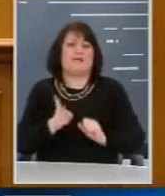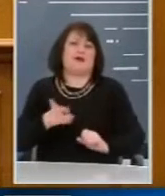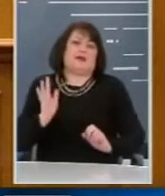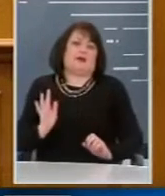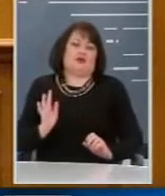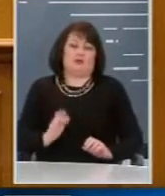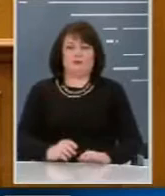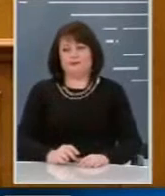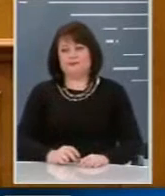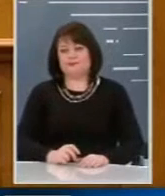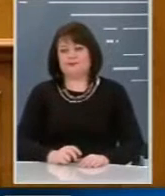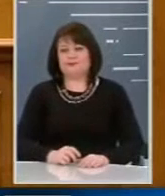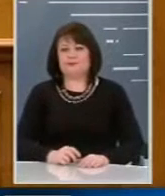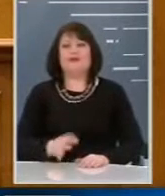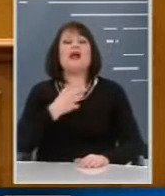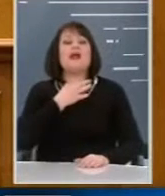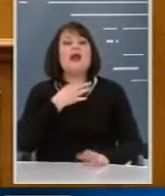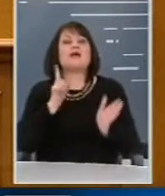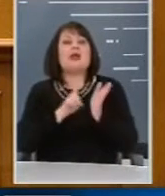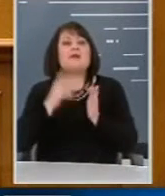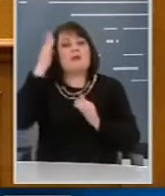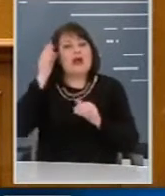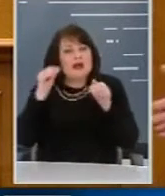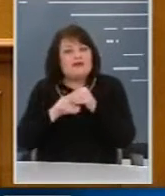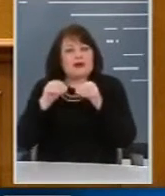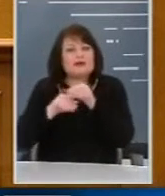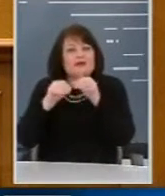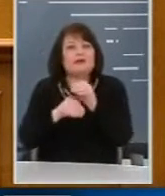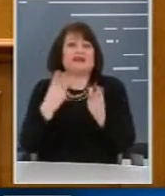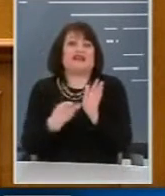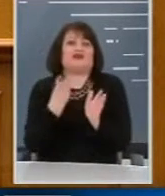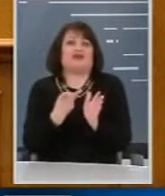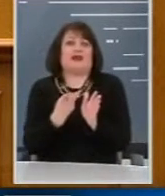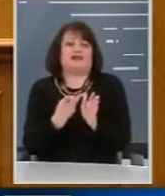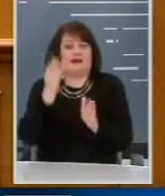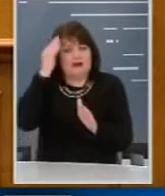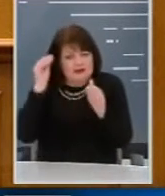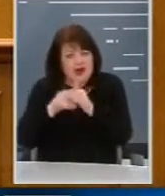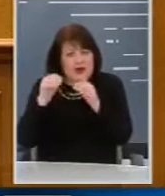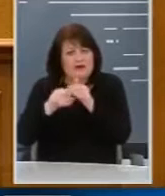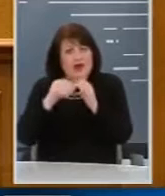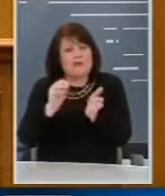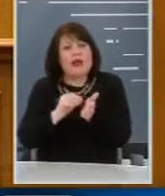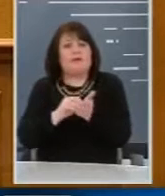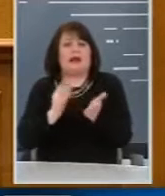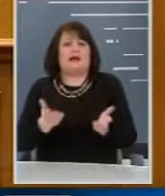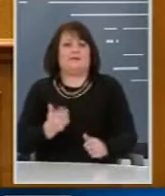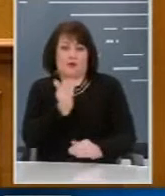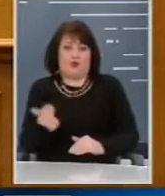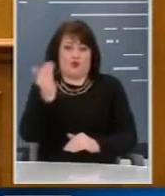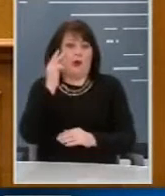δημιουργούσε την ανάγκη συνεχών ανακεφαλοποιήσεων. Τρεις γίνανε στη χώρα μας. Η εποπτεύουσα